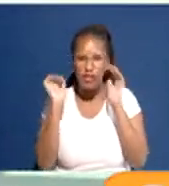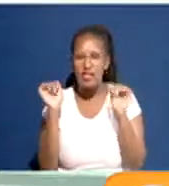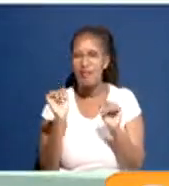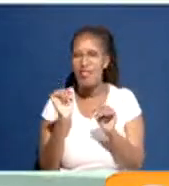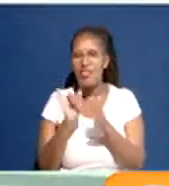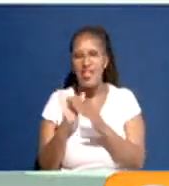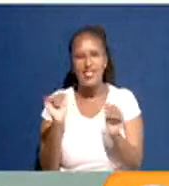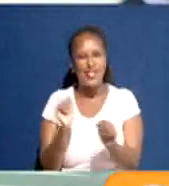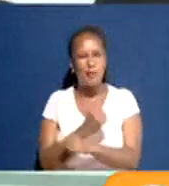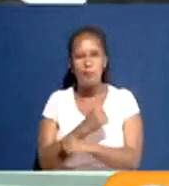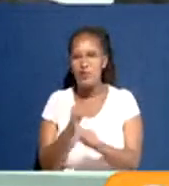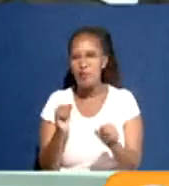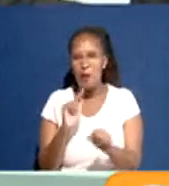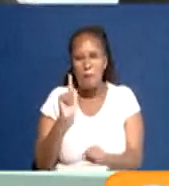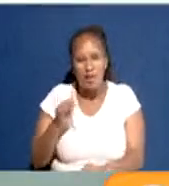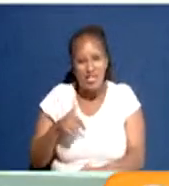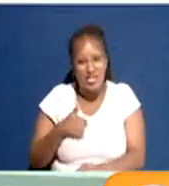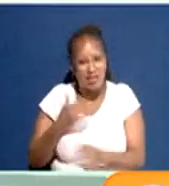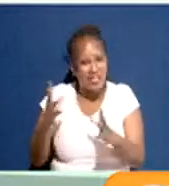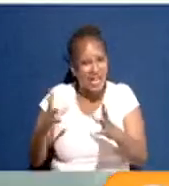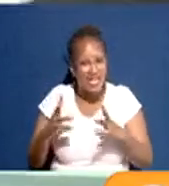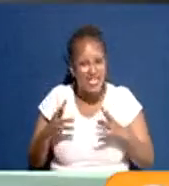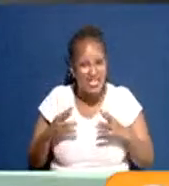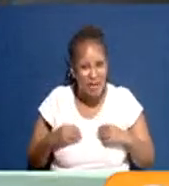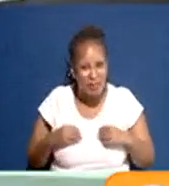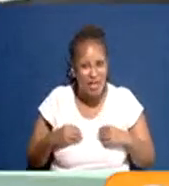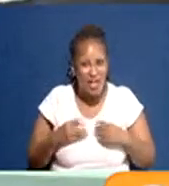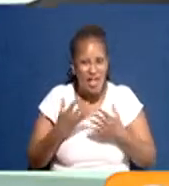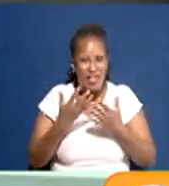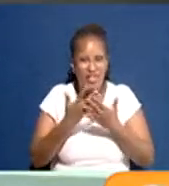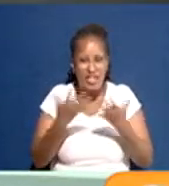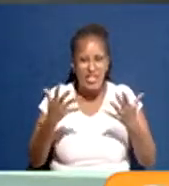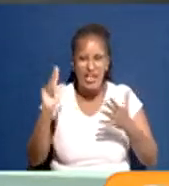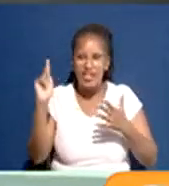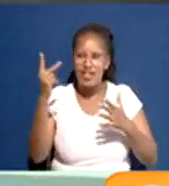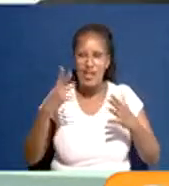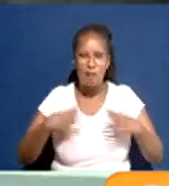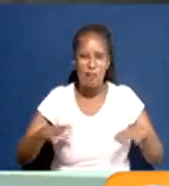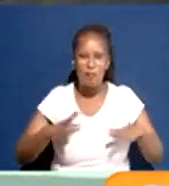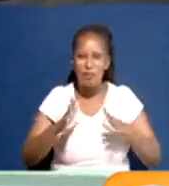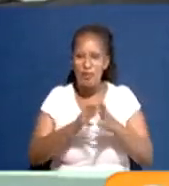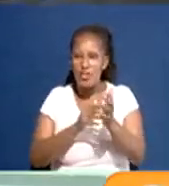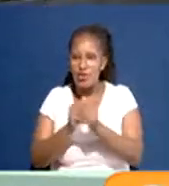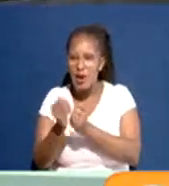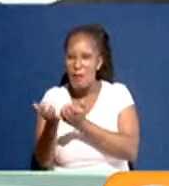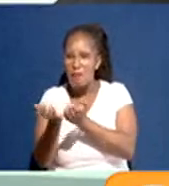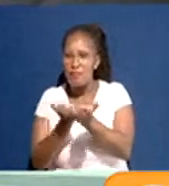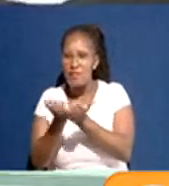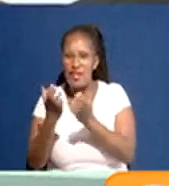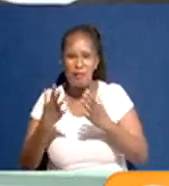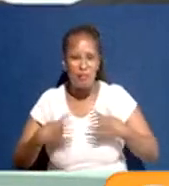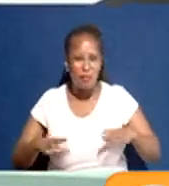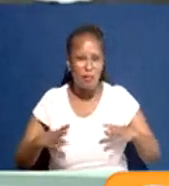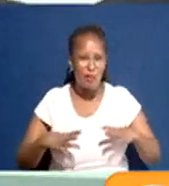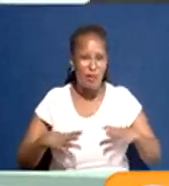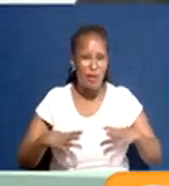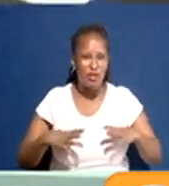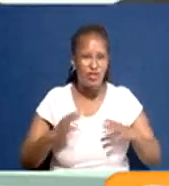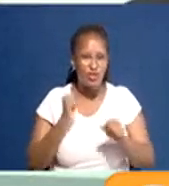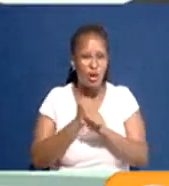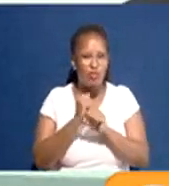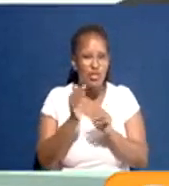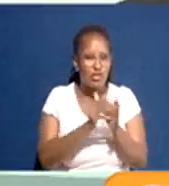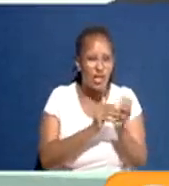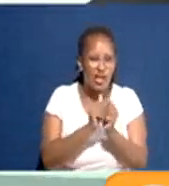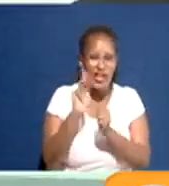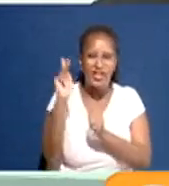haiwezekani, sitaruhusu mali ya mwananchi kuharibiwa, biashara ya mwananchi kuharibika,